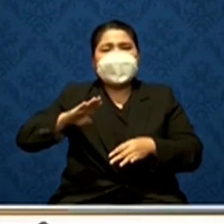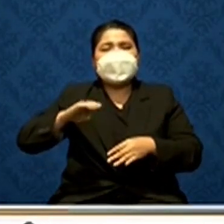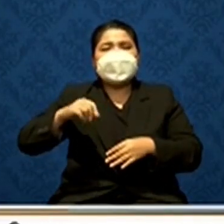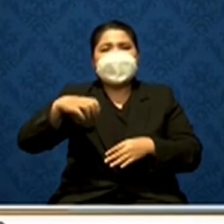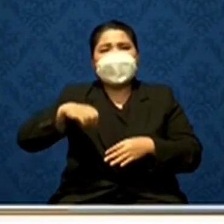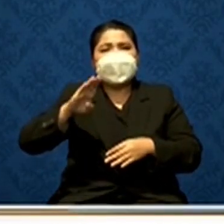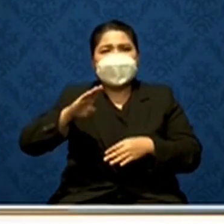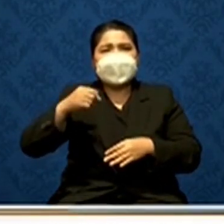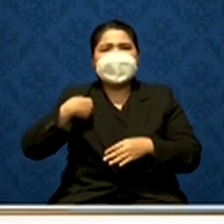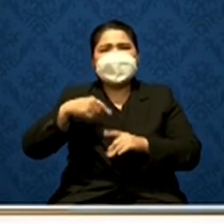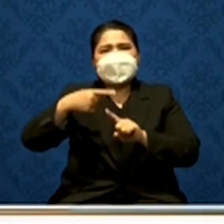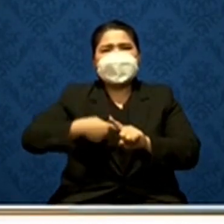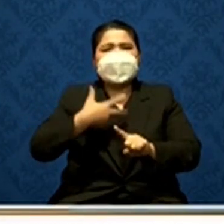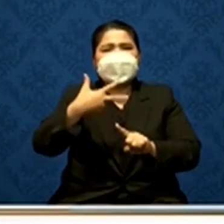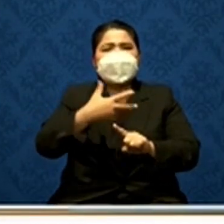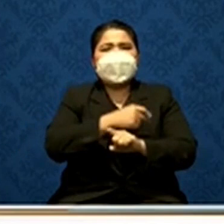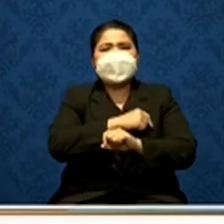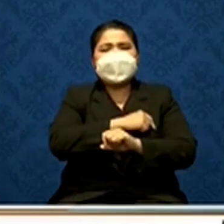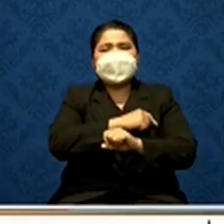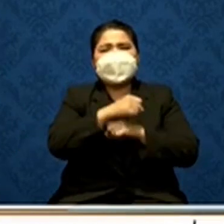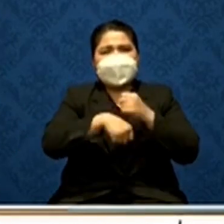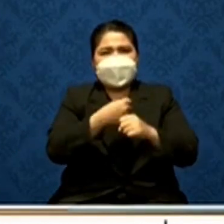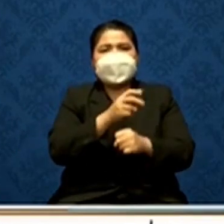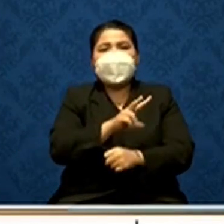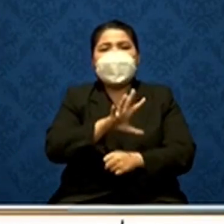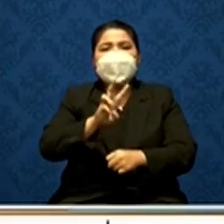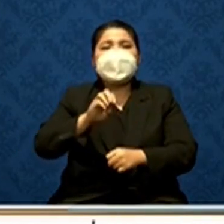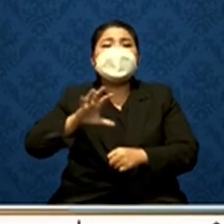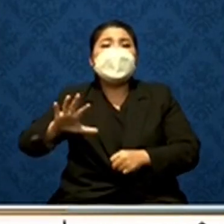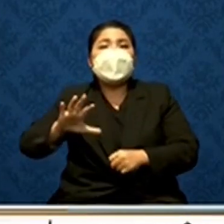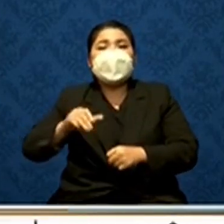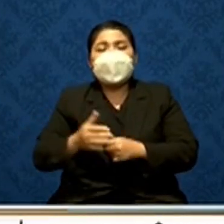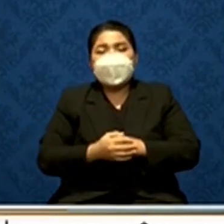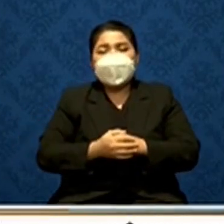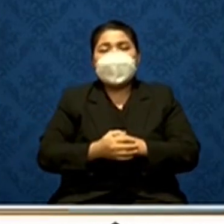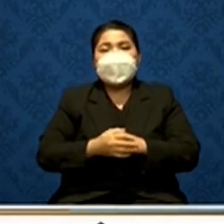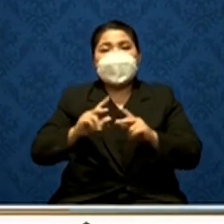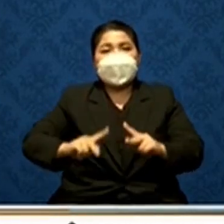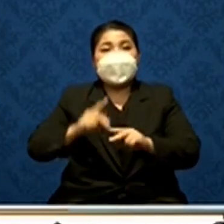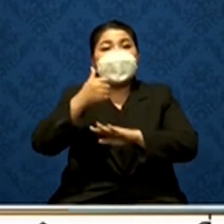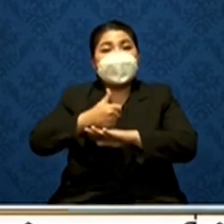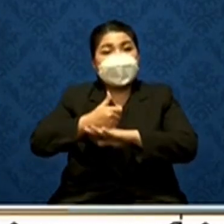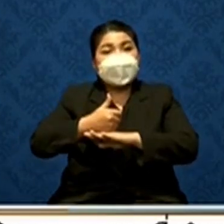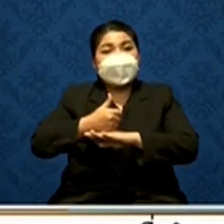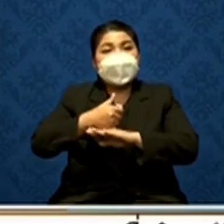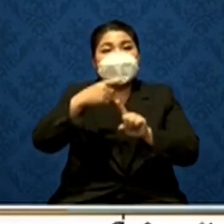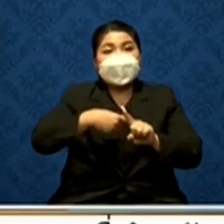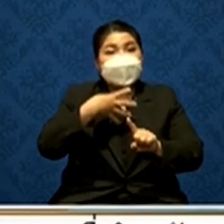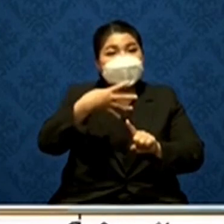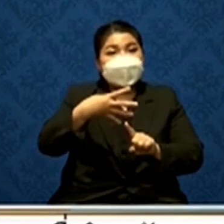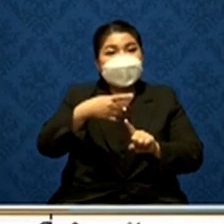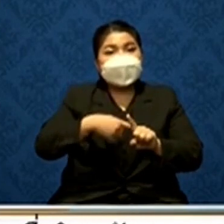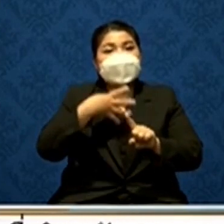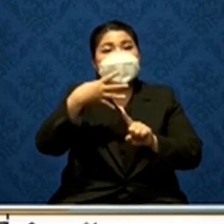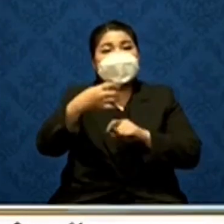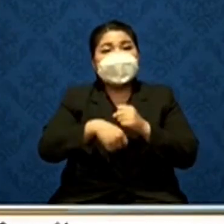อมนาคม265 นะครั ผมไมแ่ใจวทานบิธ cementลรตแหนงเมอตอน เมษา 65 หอวอย่ไรว่ท่านบอกวาเป็